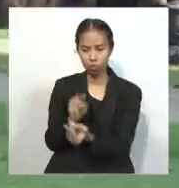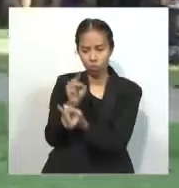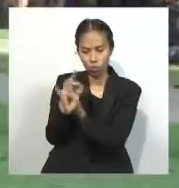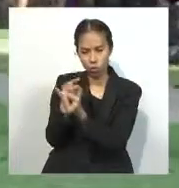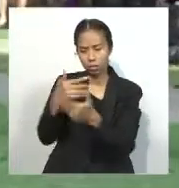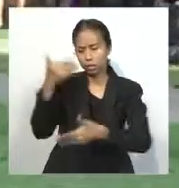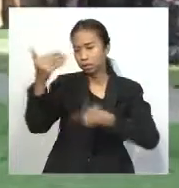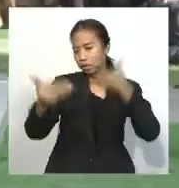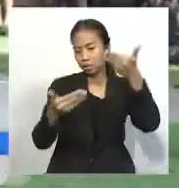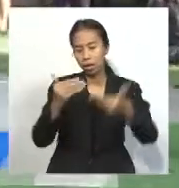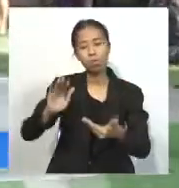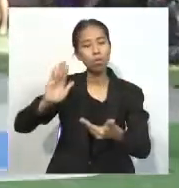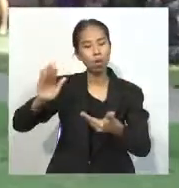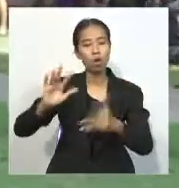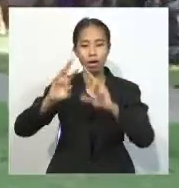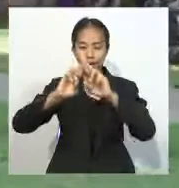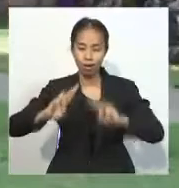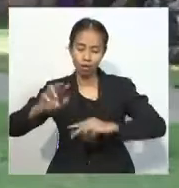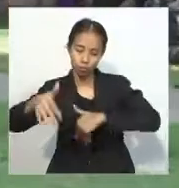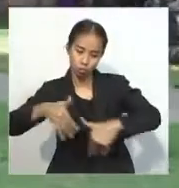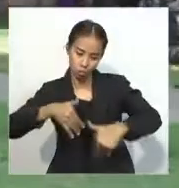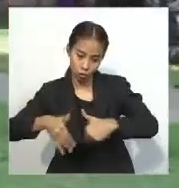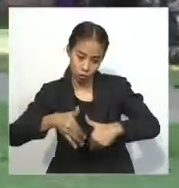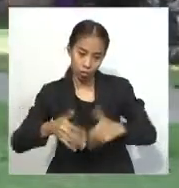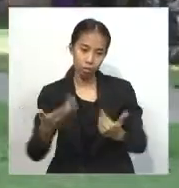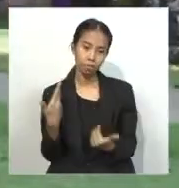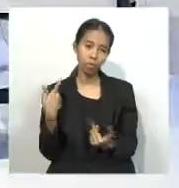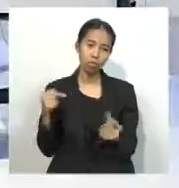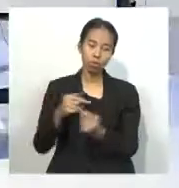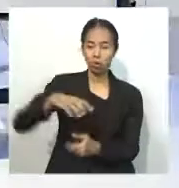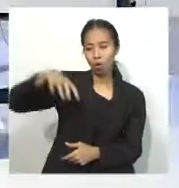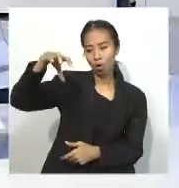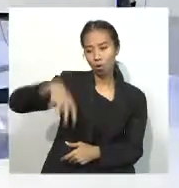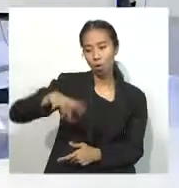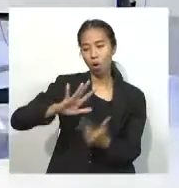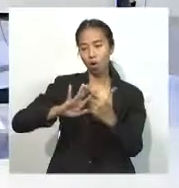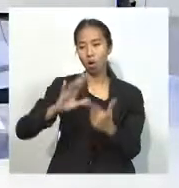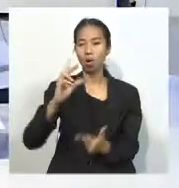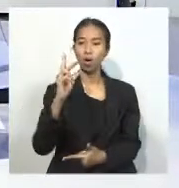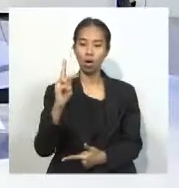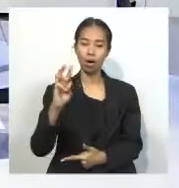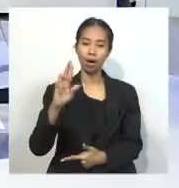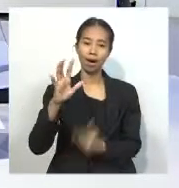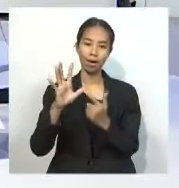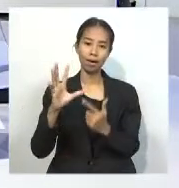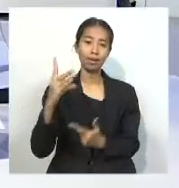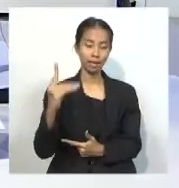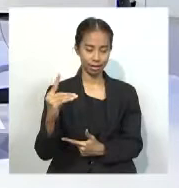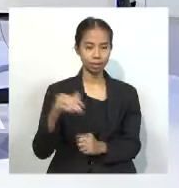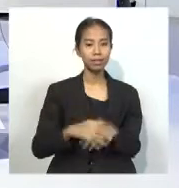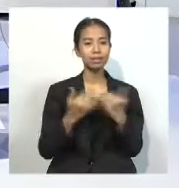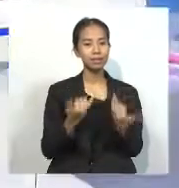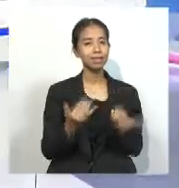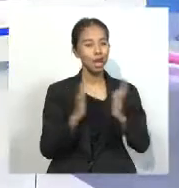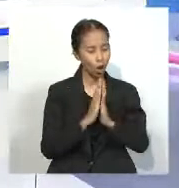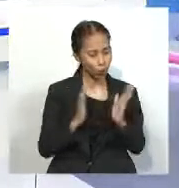ำเนินกิจกรรมนะคะร้านค้าชุมชนและการพัฒนาเกาะเก็ดค่ะทั้งสองท่านค่ะ ค่ะขอบคุณนะคะคุณโสรดาน